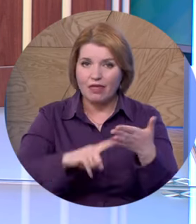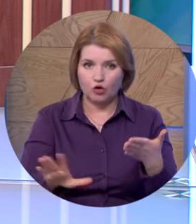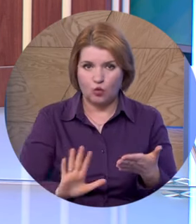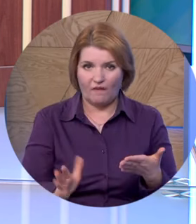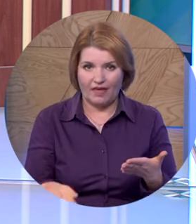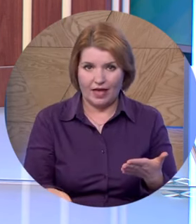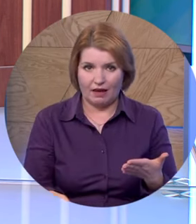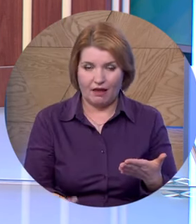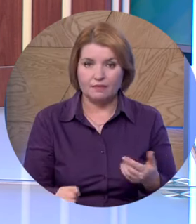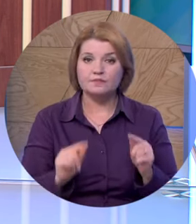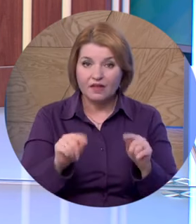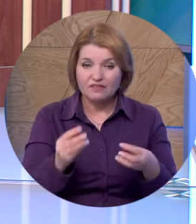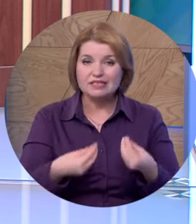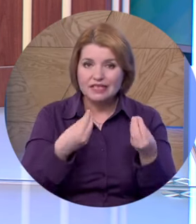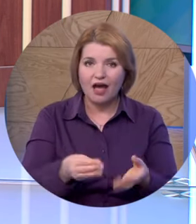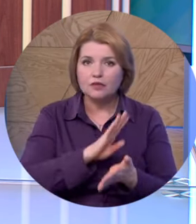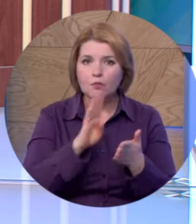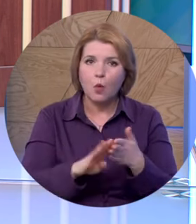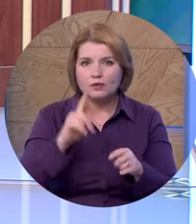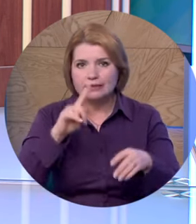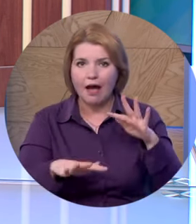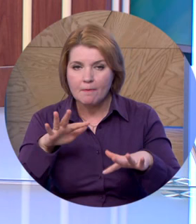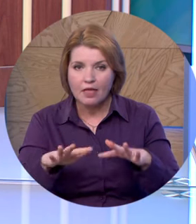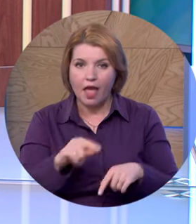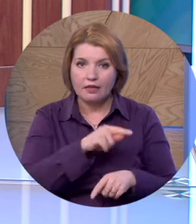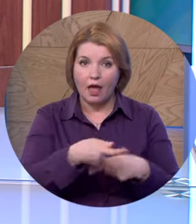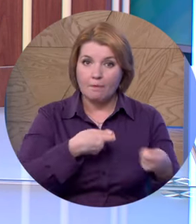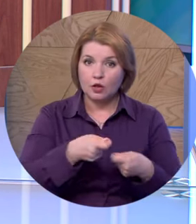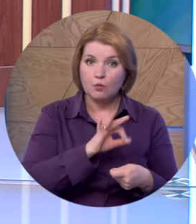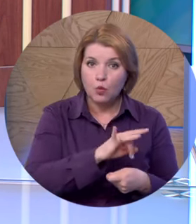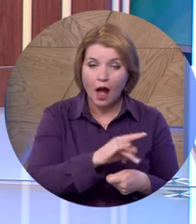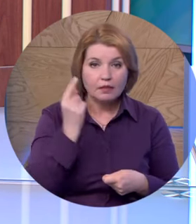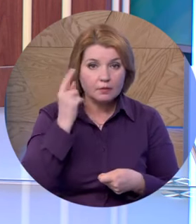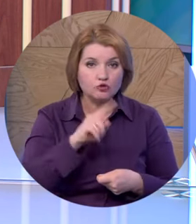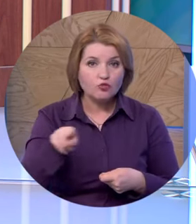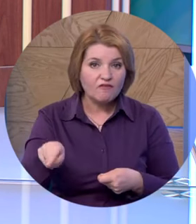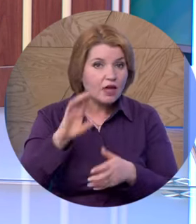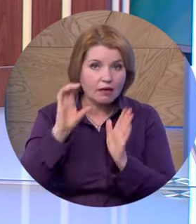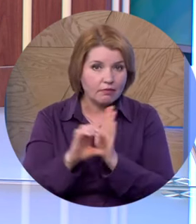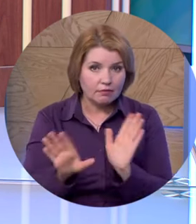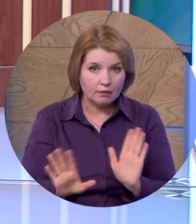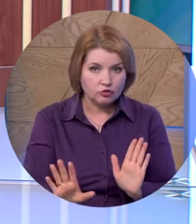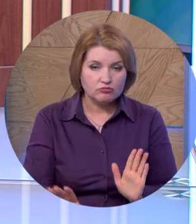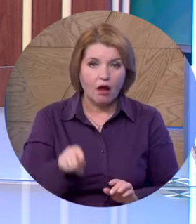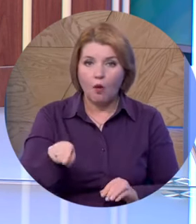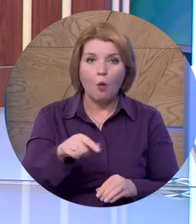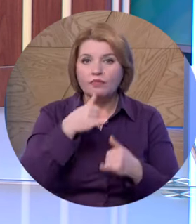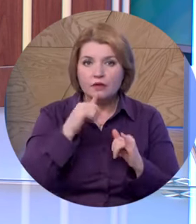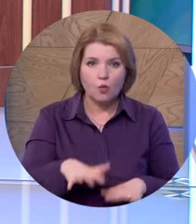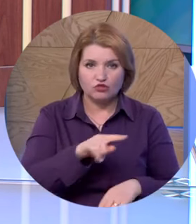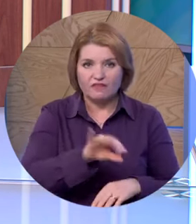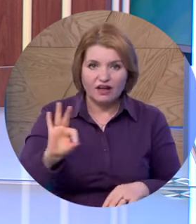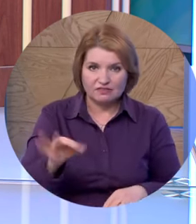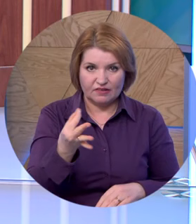Под сомнение, да? Вы ставите под сомнение то, что говорит человек, и он видит, что вы на эту манипуляцию не поддаетесь. Она не работает. Он не может вывести вас из этого